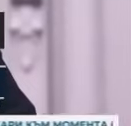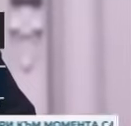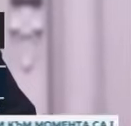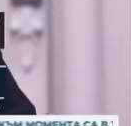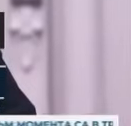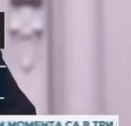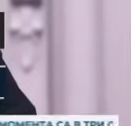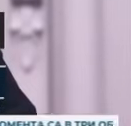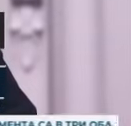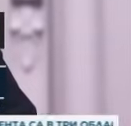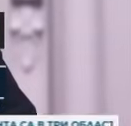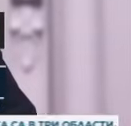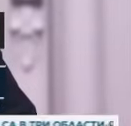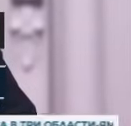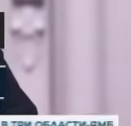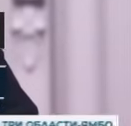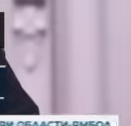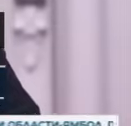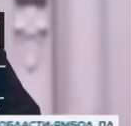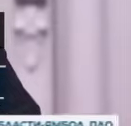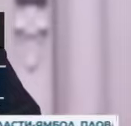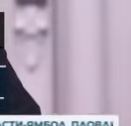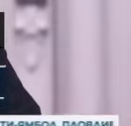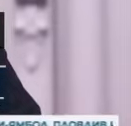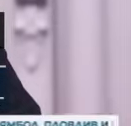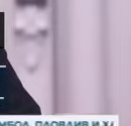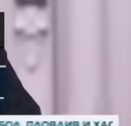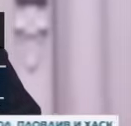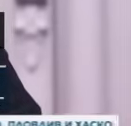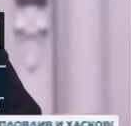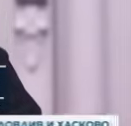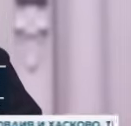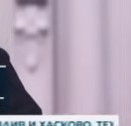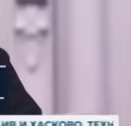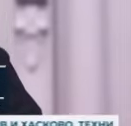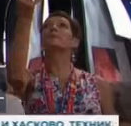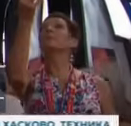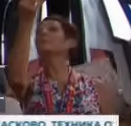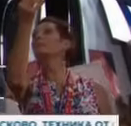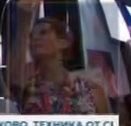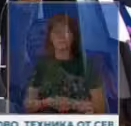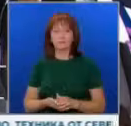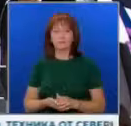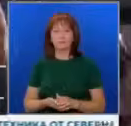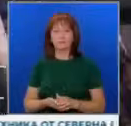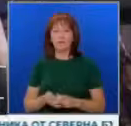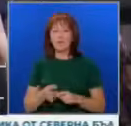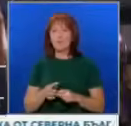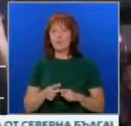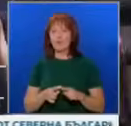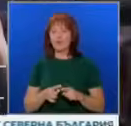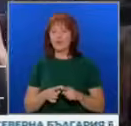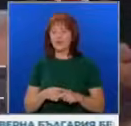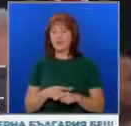I stand before you in this arena only by the grace of Almighty God. Половин час след